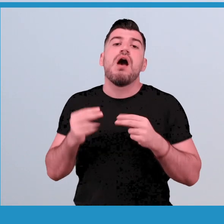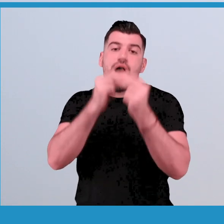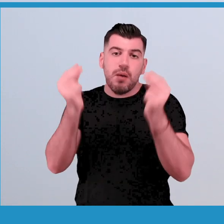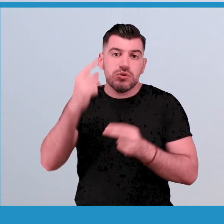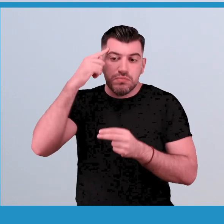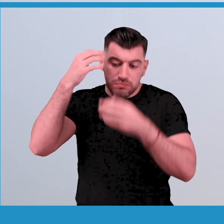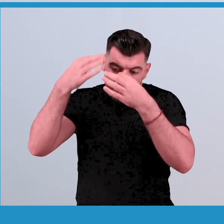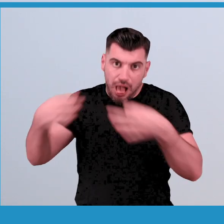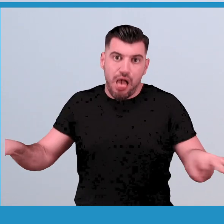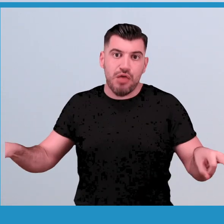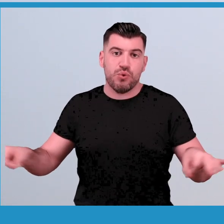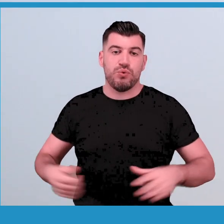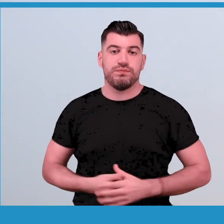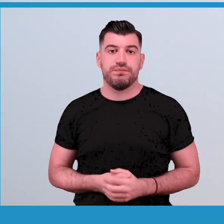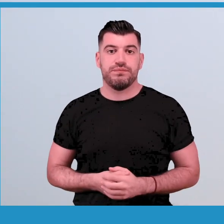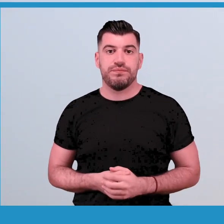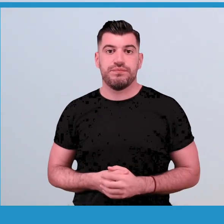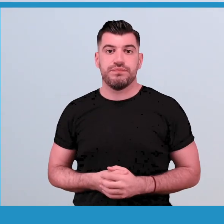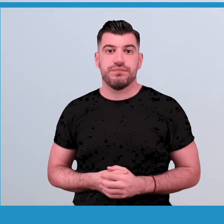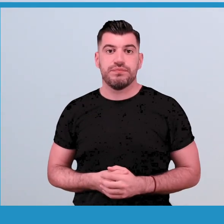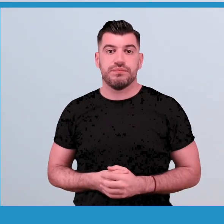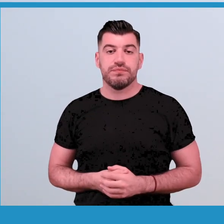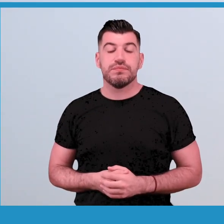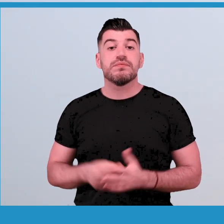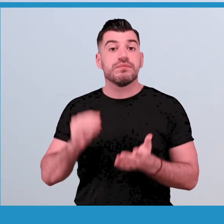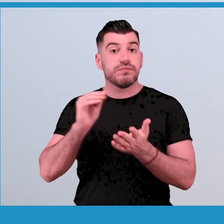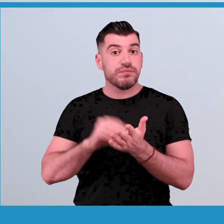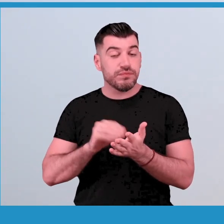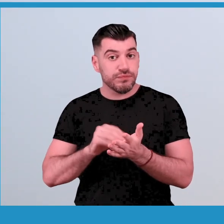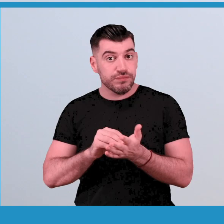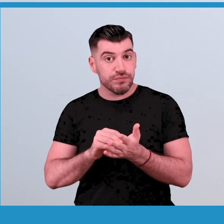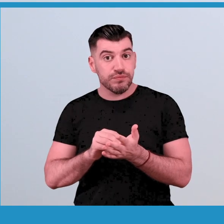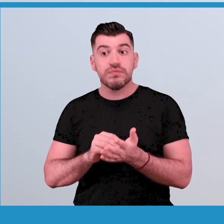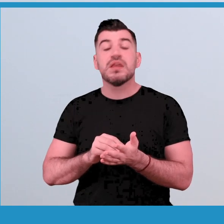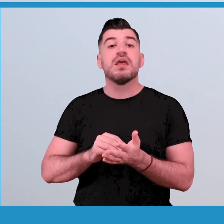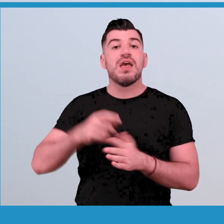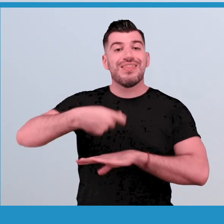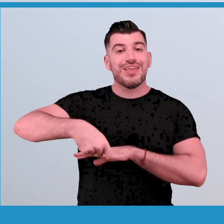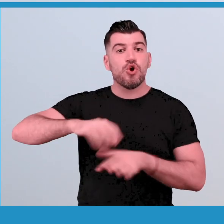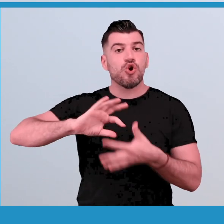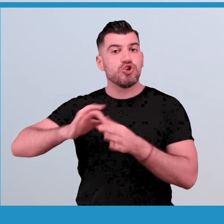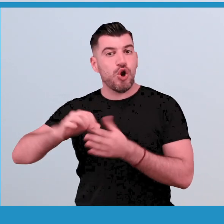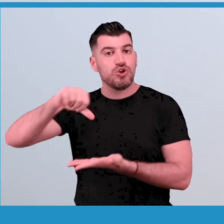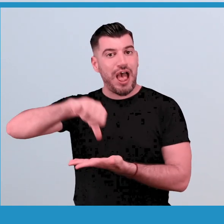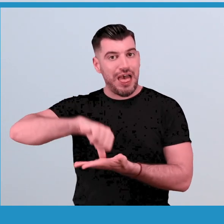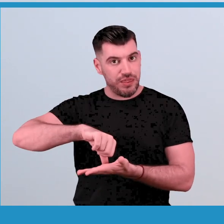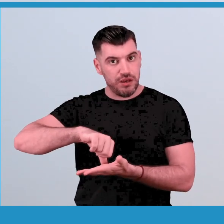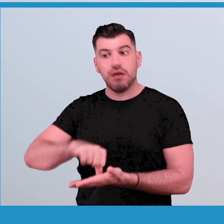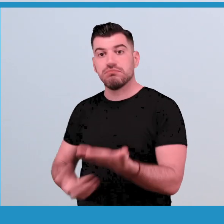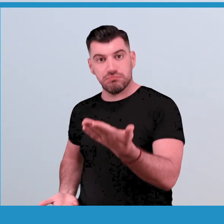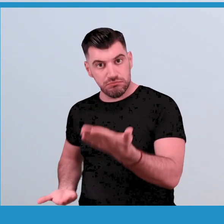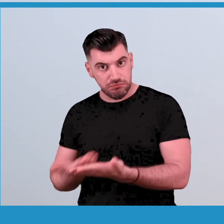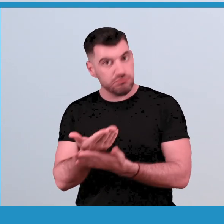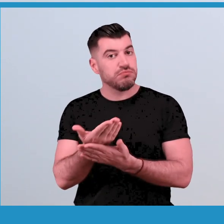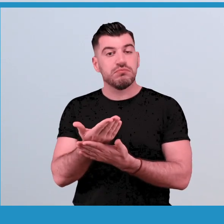ασυμπτωματική η πάθηση. Αλλάζουμε θέμα, κυρίες και κύριοι. Ο Δικηγορικός Σύλλογος Αθηνών άσκησε